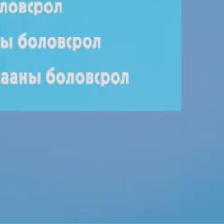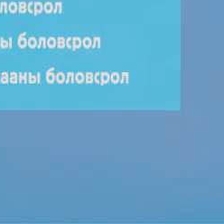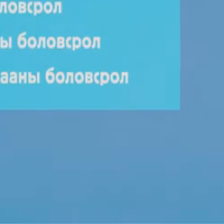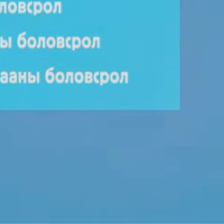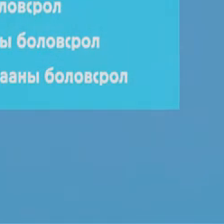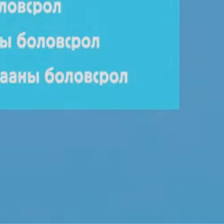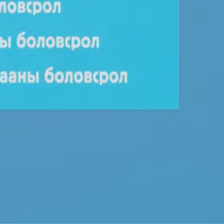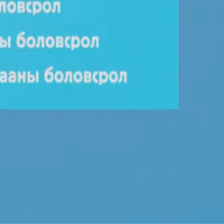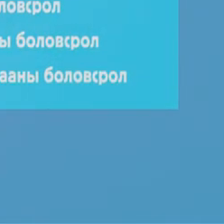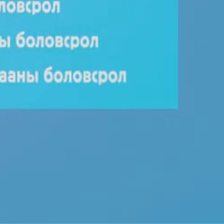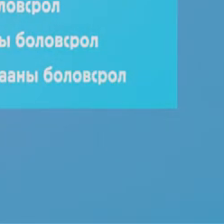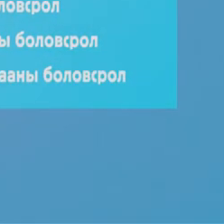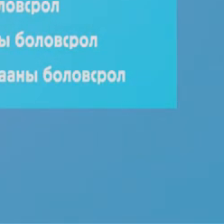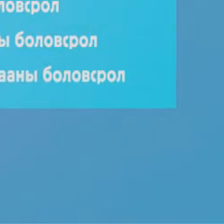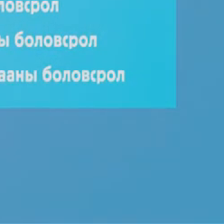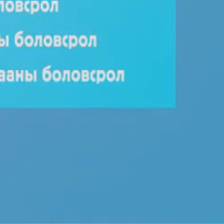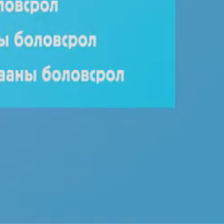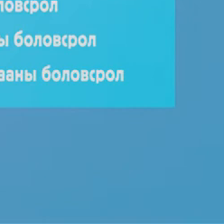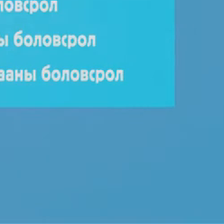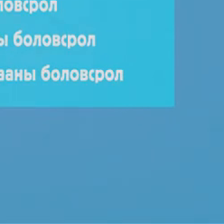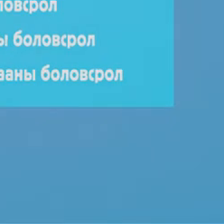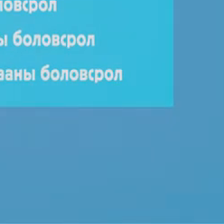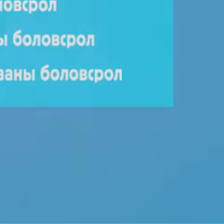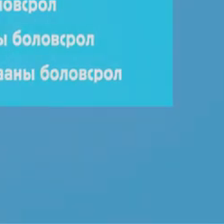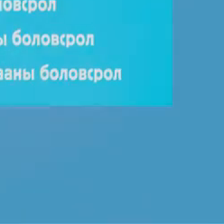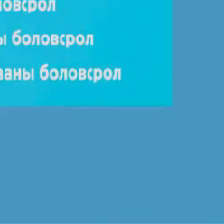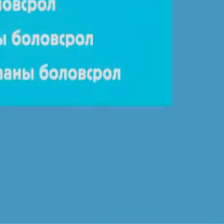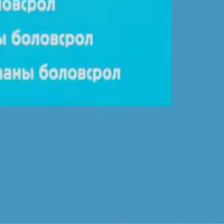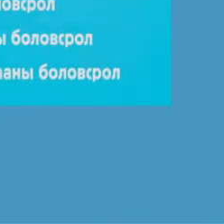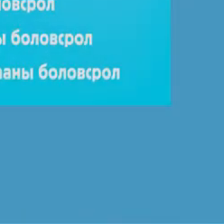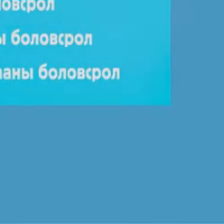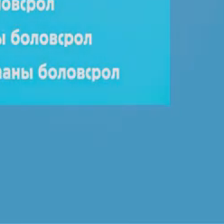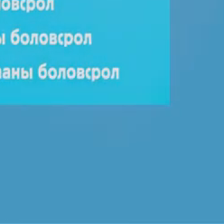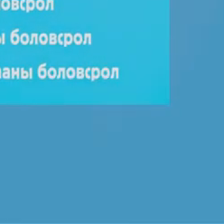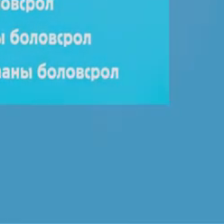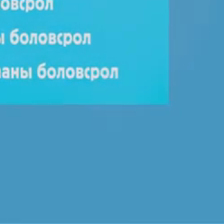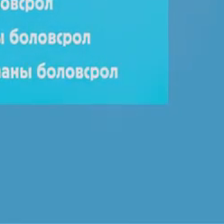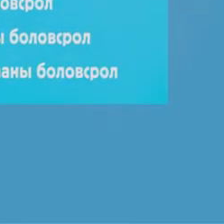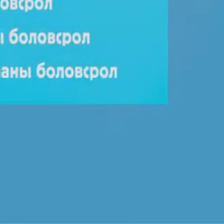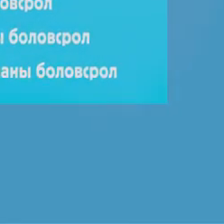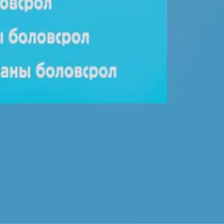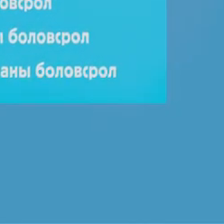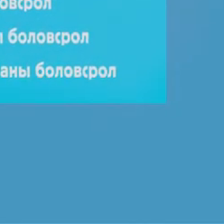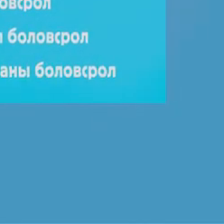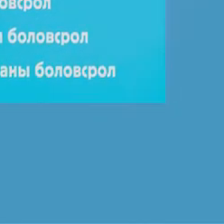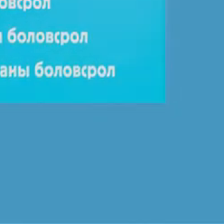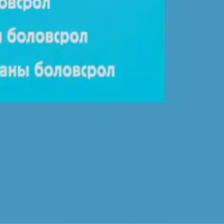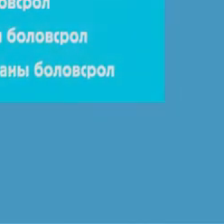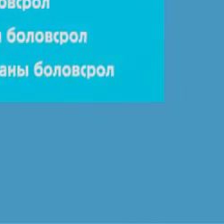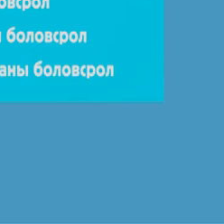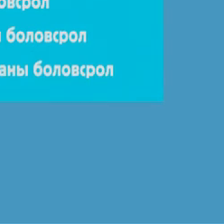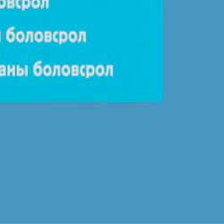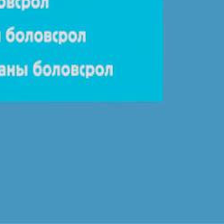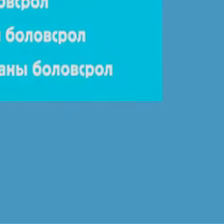сургалт. Иргэний боловсралын сургалт. Гэр бүлийн боловсралын сургалт. Гоо зүй боловсралын сургалт. Ёс